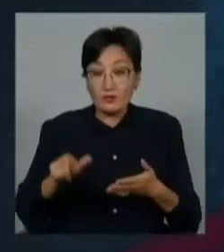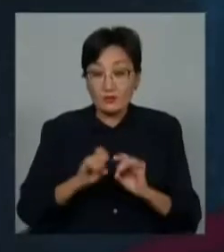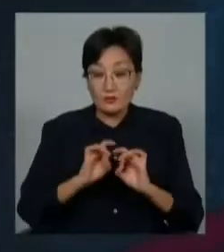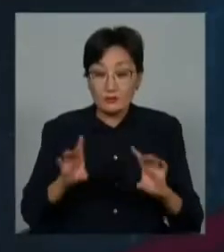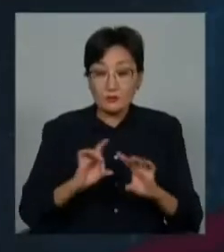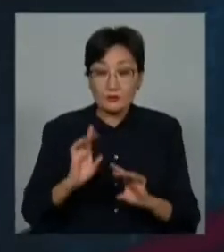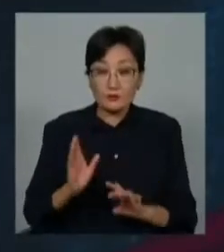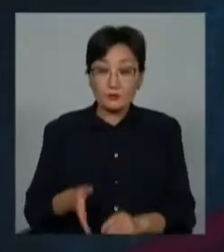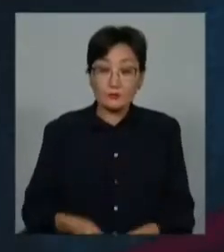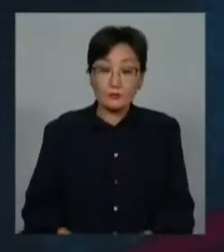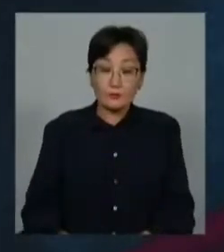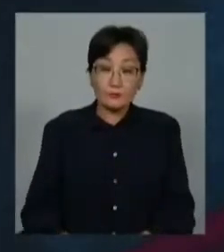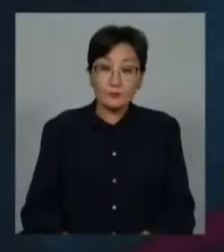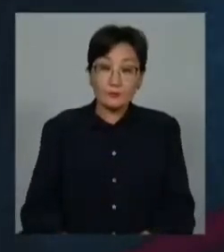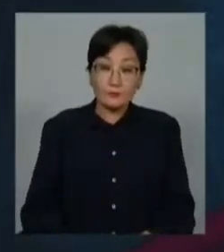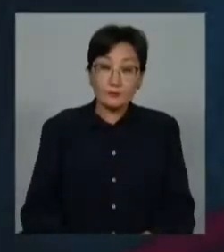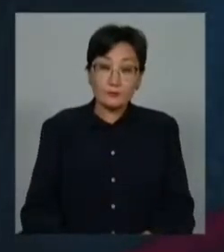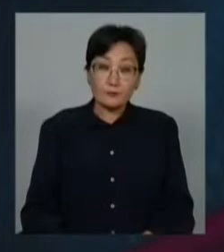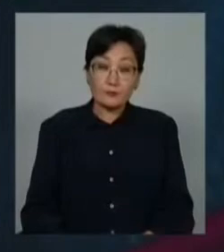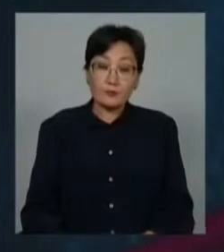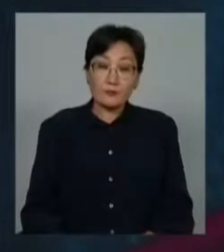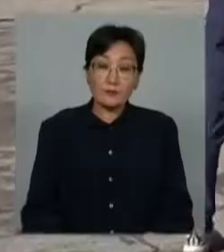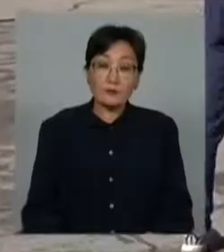Мерей Қанапиянов солардың біріне барып қайтқан еді.